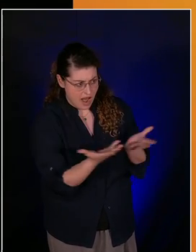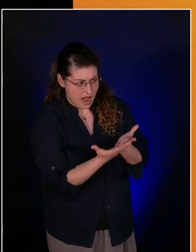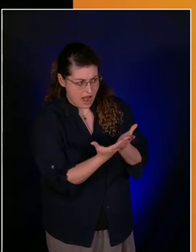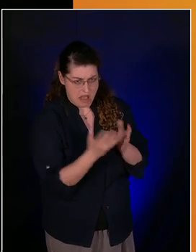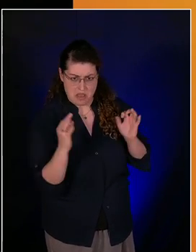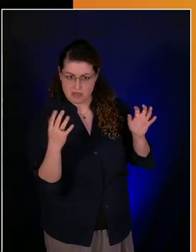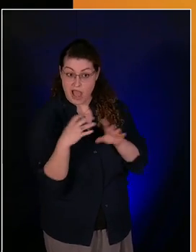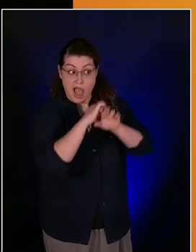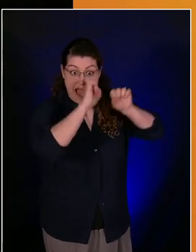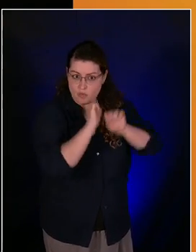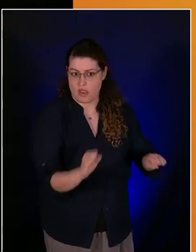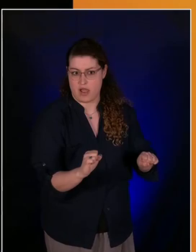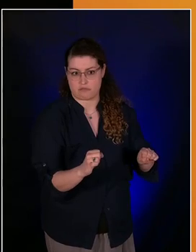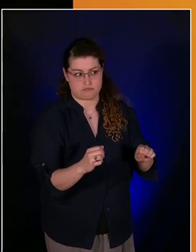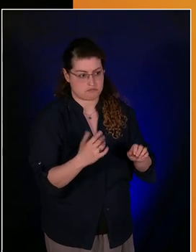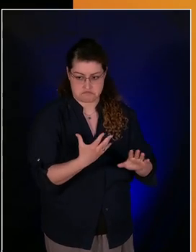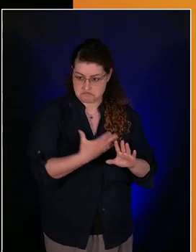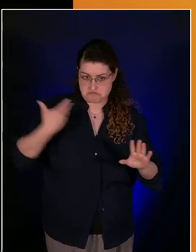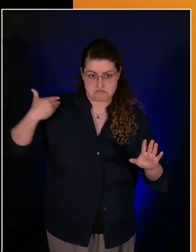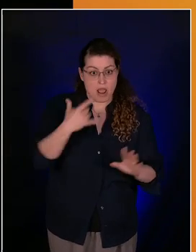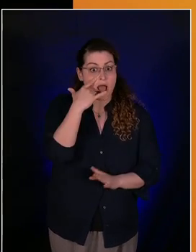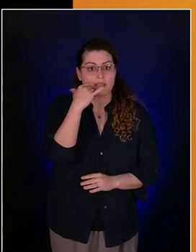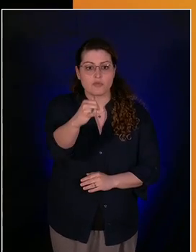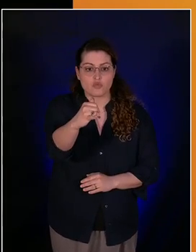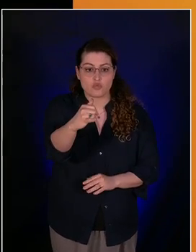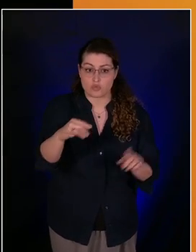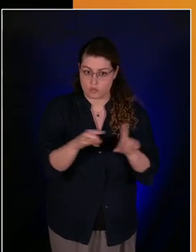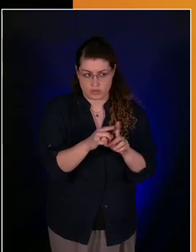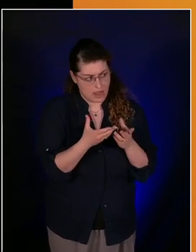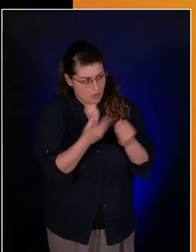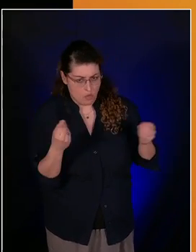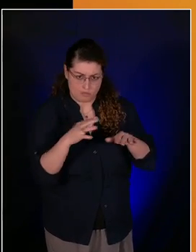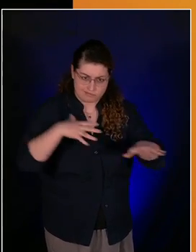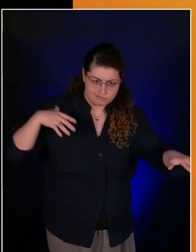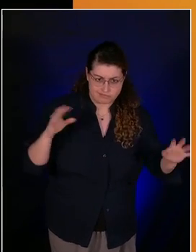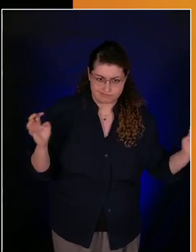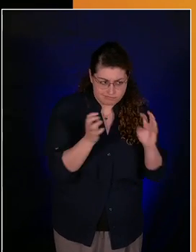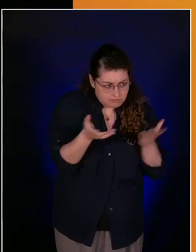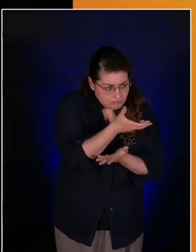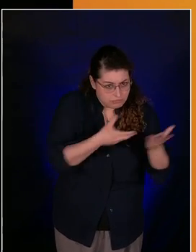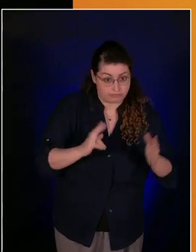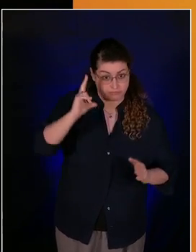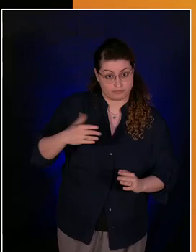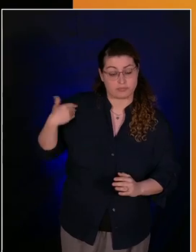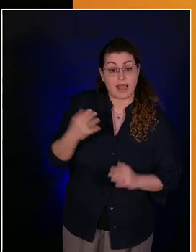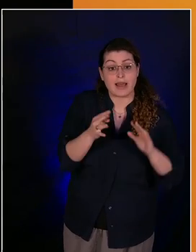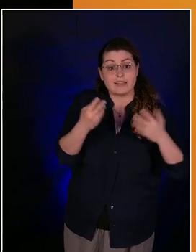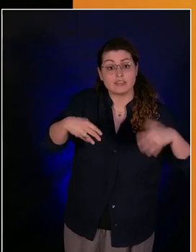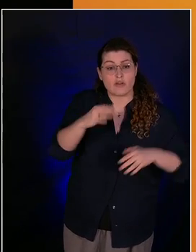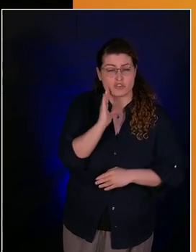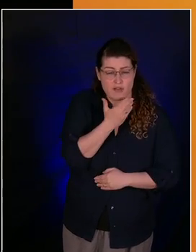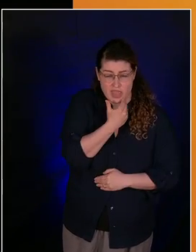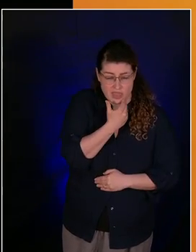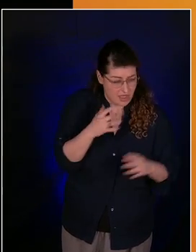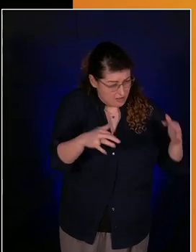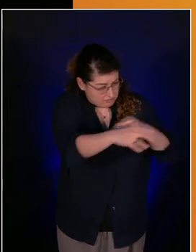d'exceptionnel d'historique qui mobilise rassemble depuis le 19 janvier des millions